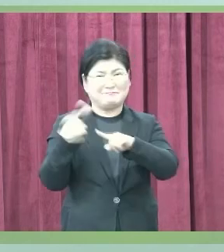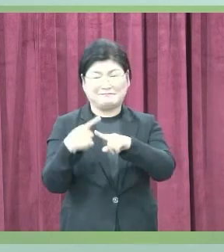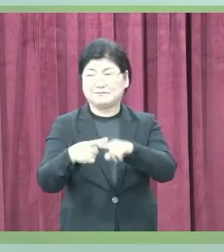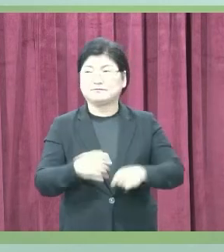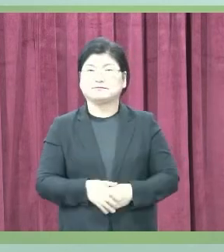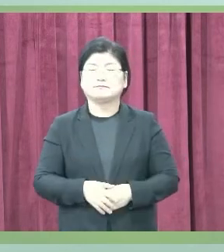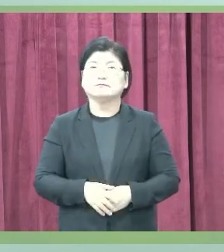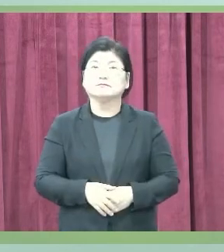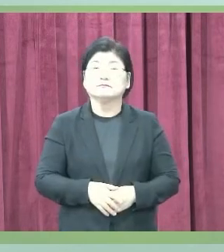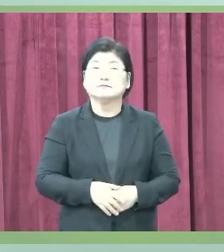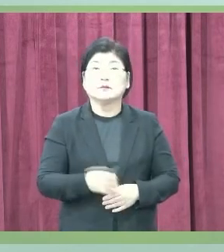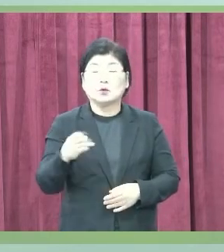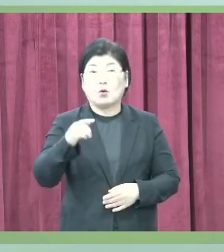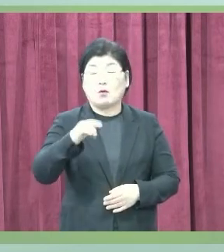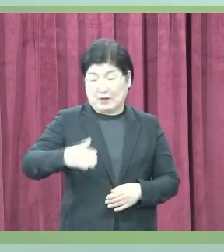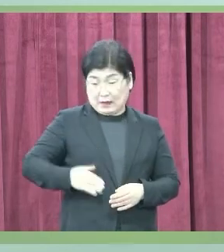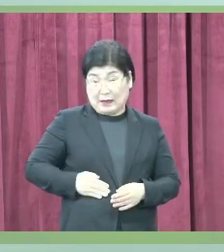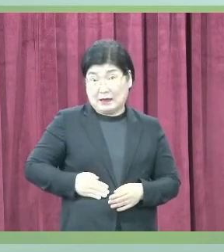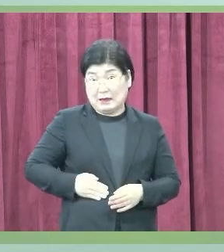그 다음에 간장애는